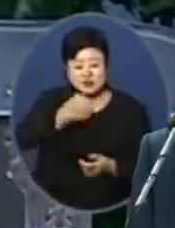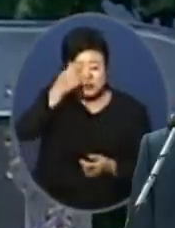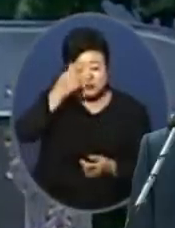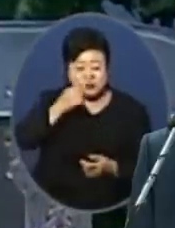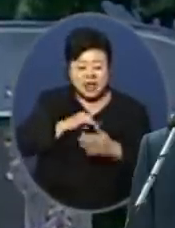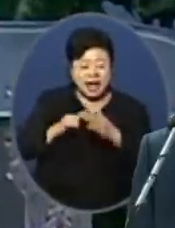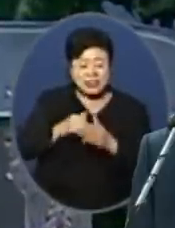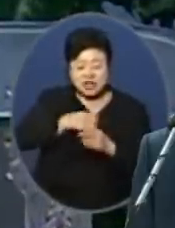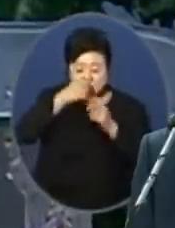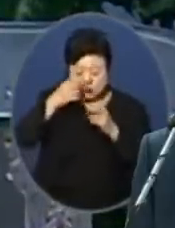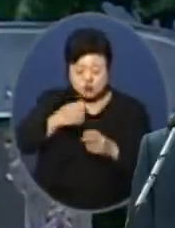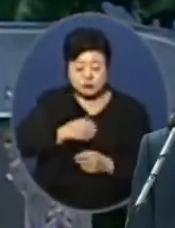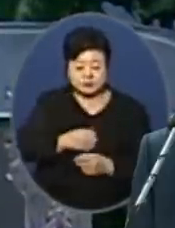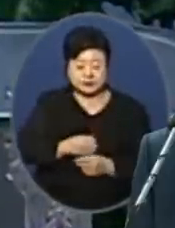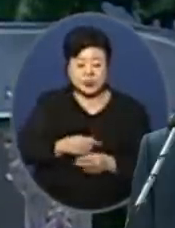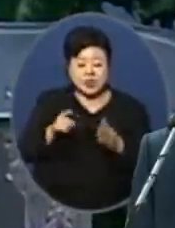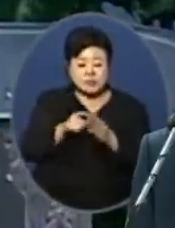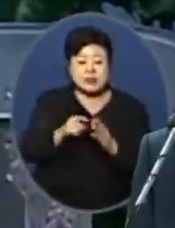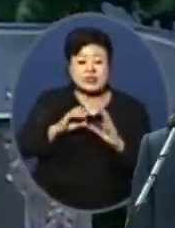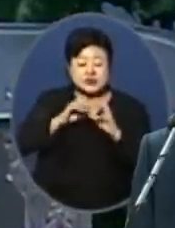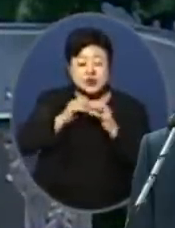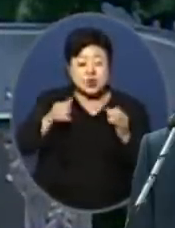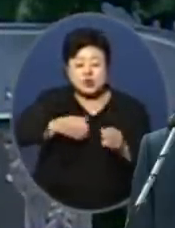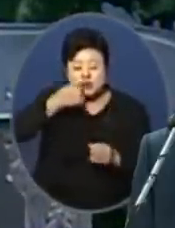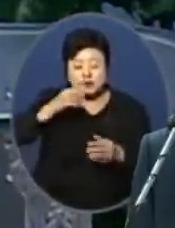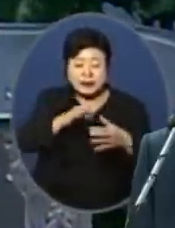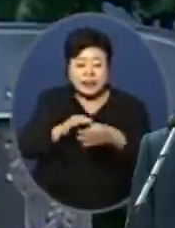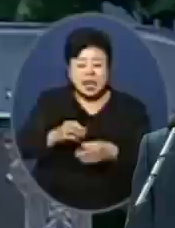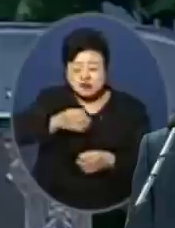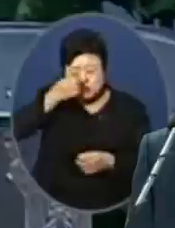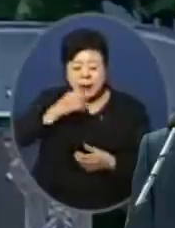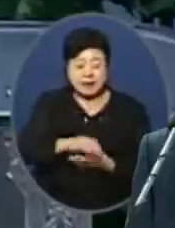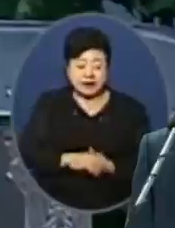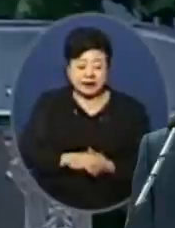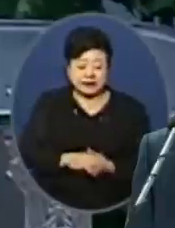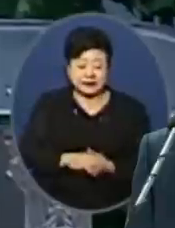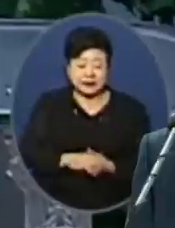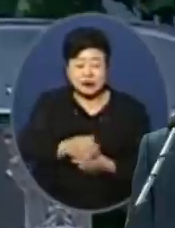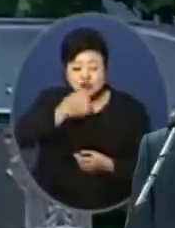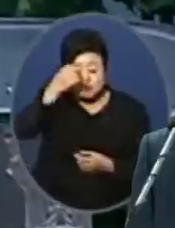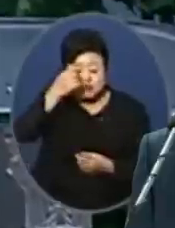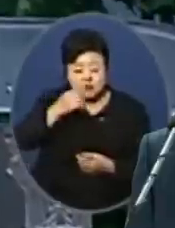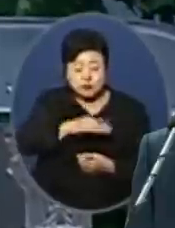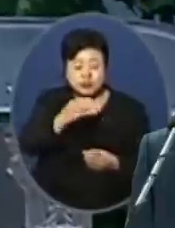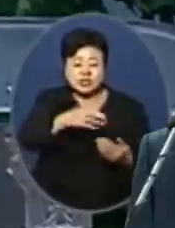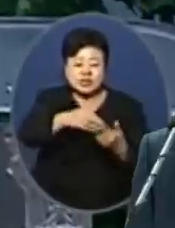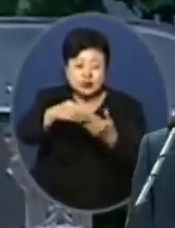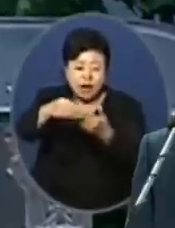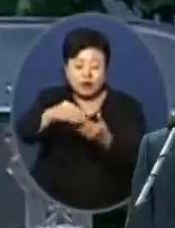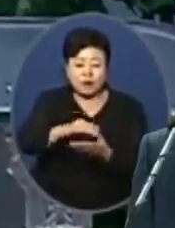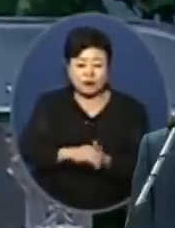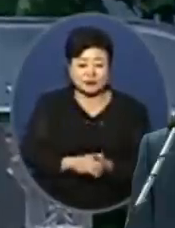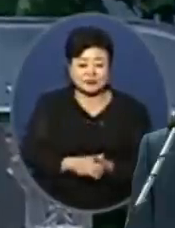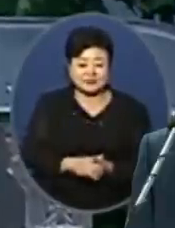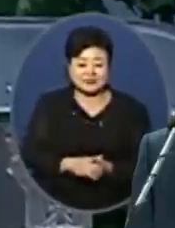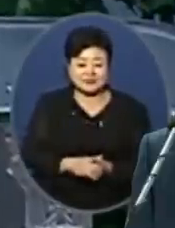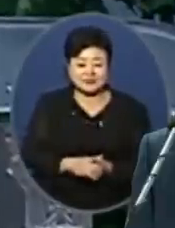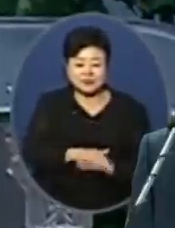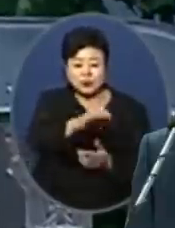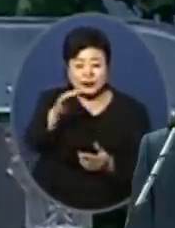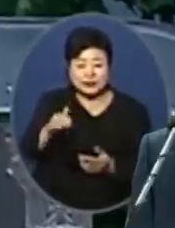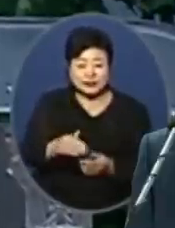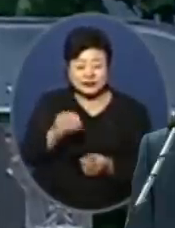꿈이나 가정적인 꿈이나 민족적인 꿈을 계속 꾸면 그 꿈이 우리를 이끌어가고